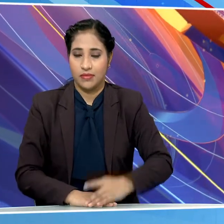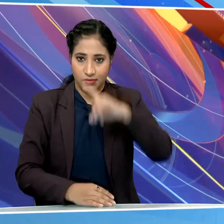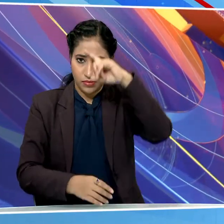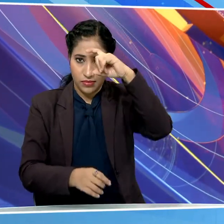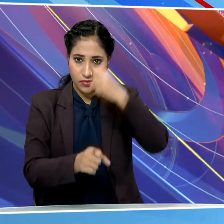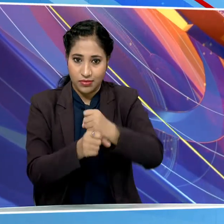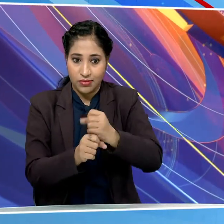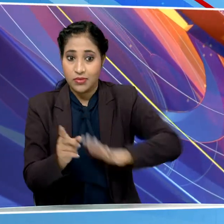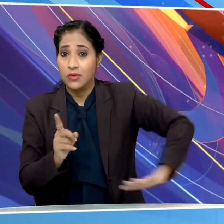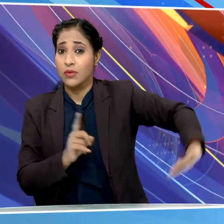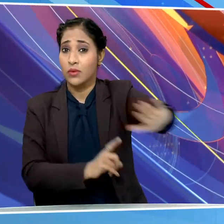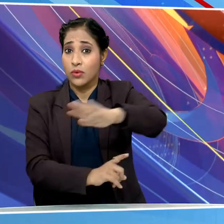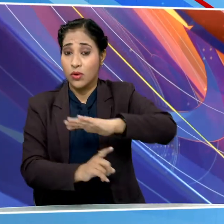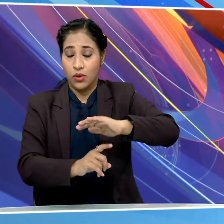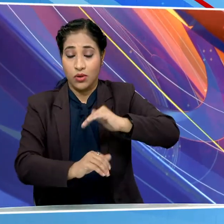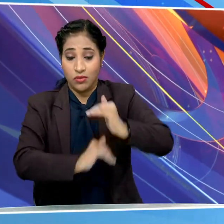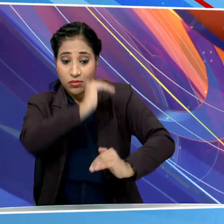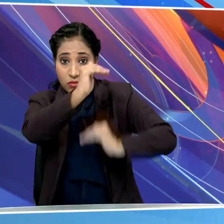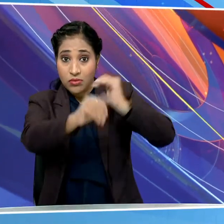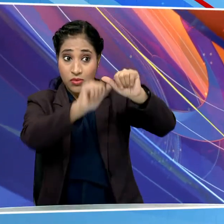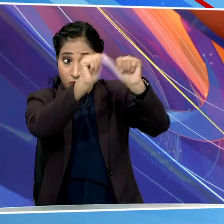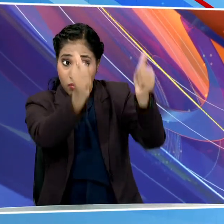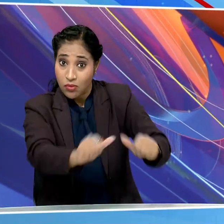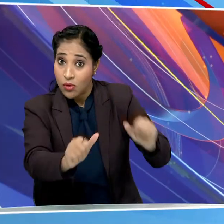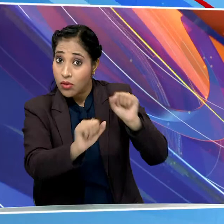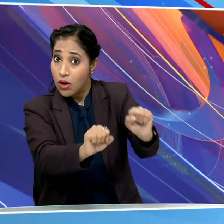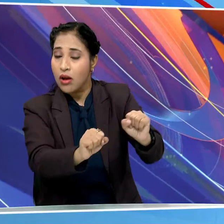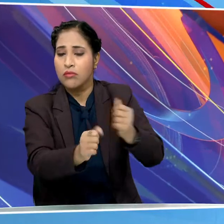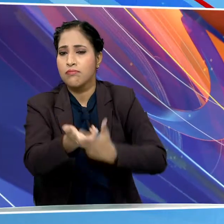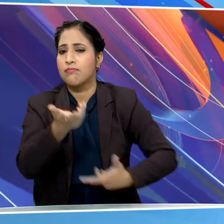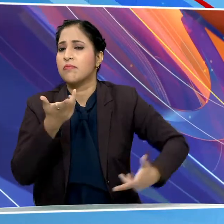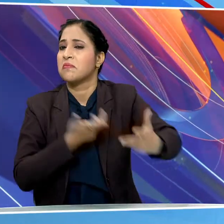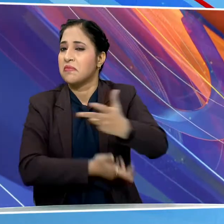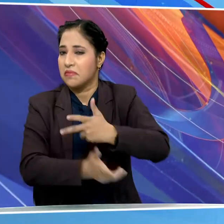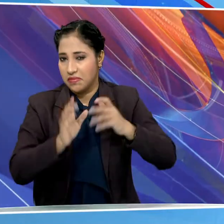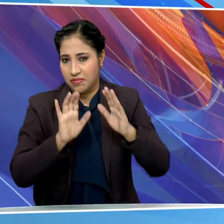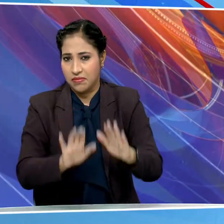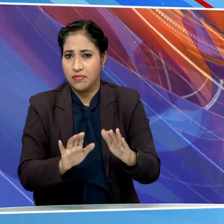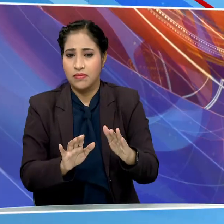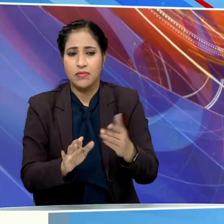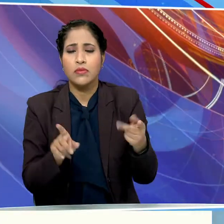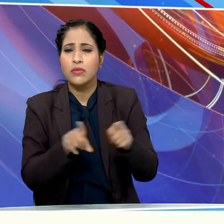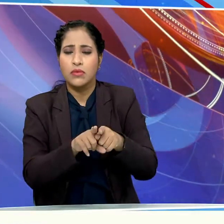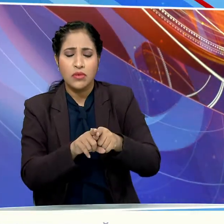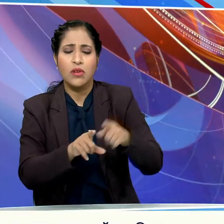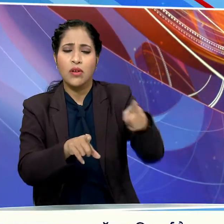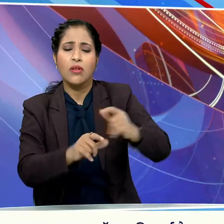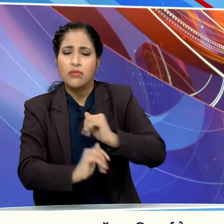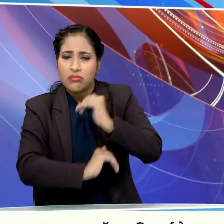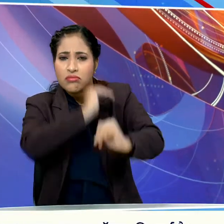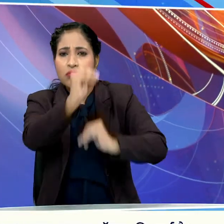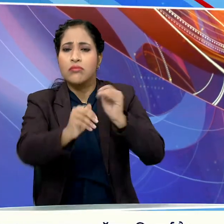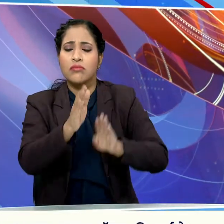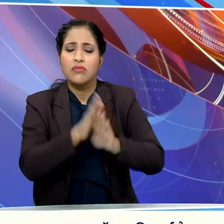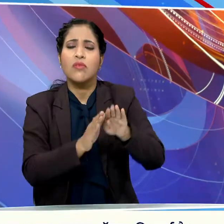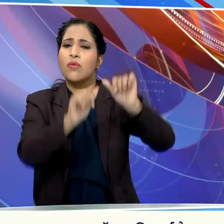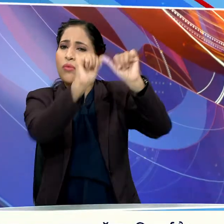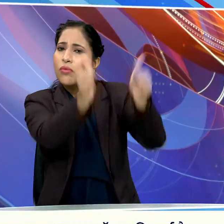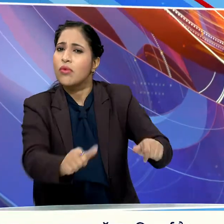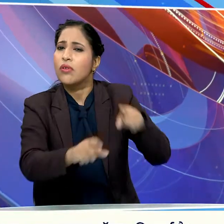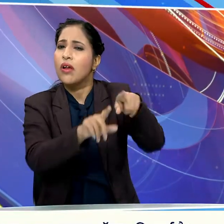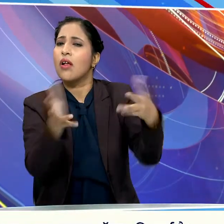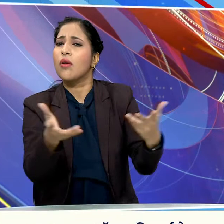गुजरात ना विकास ना मॉडल ने चर्चा थाई छे। आ विकास मॉडल